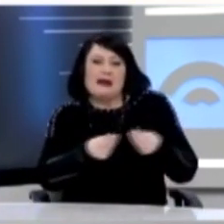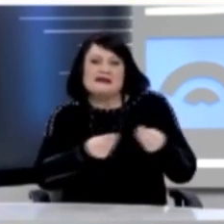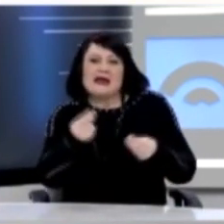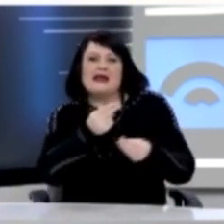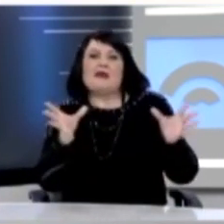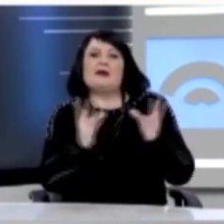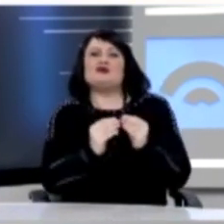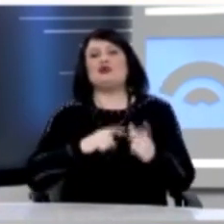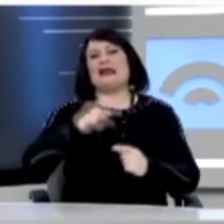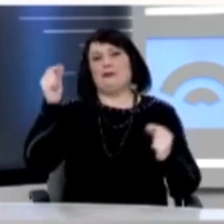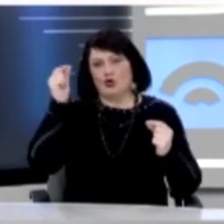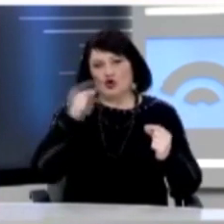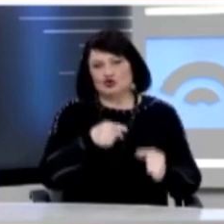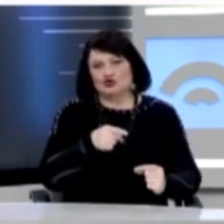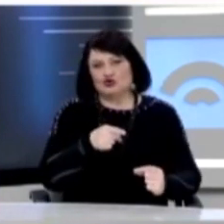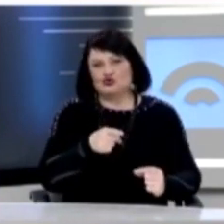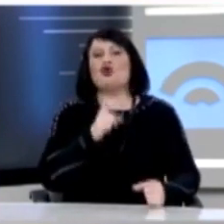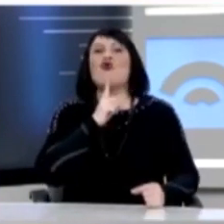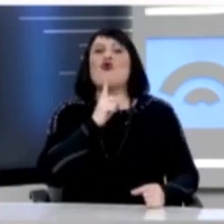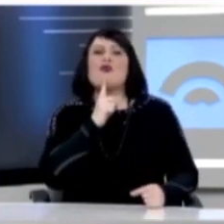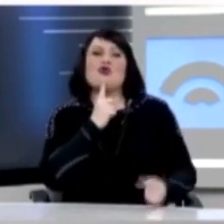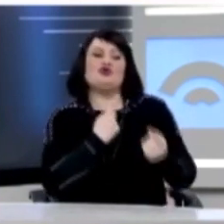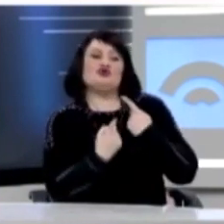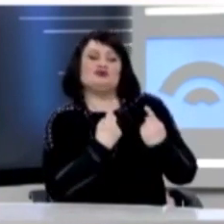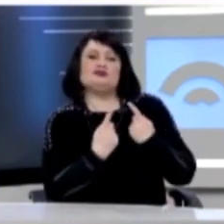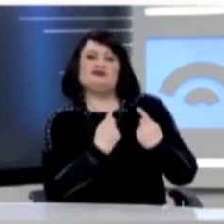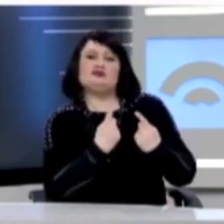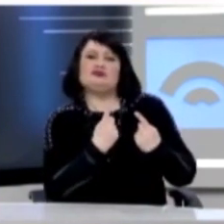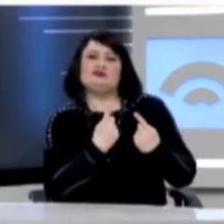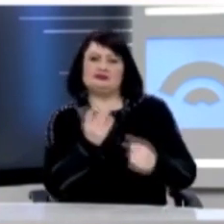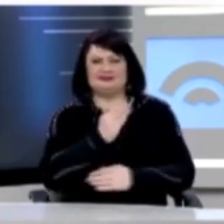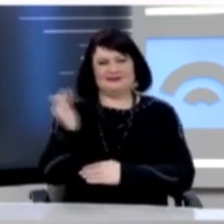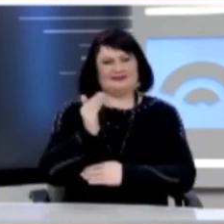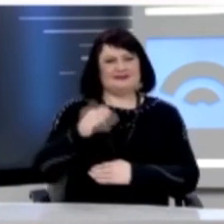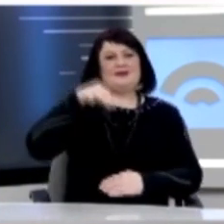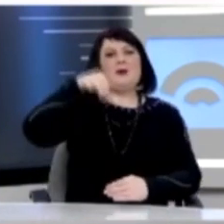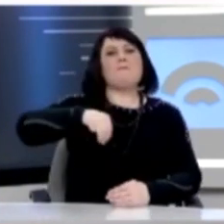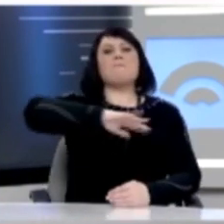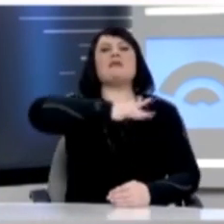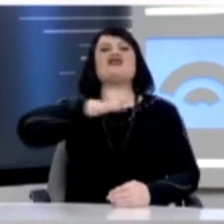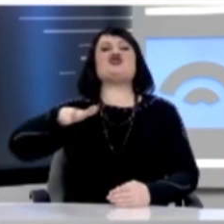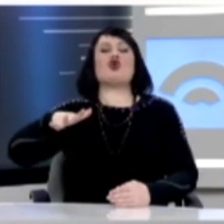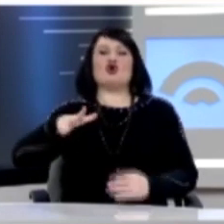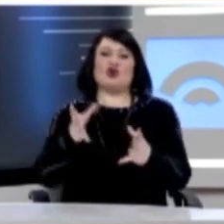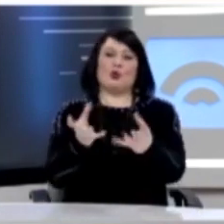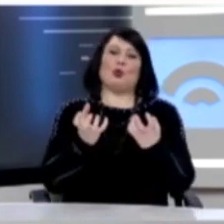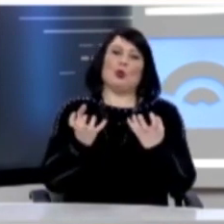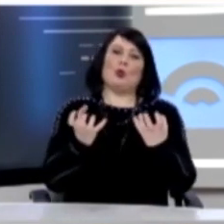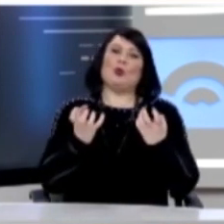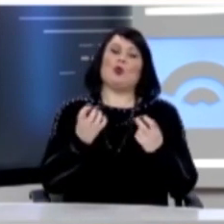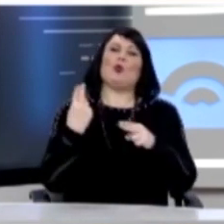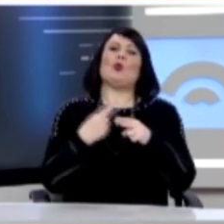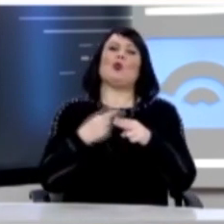Κυπριακό είναι μέρος του παζλ των διευθετήσεων στην Νοτιοανατολική Μεσόγειο, που αποτελεί μαγνήτη γεωπολιτικών